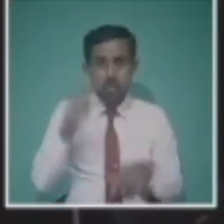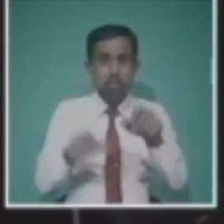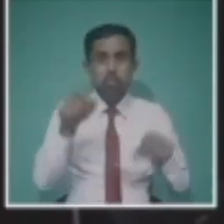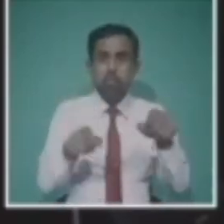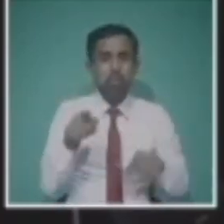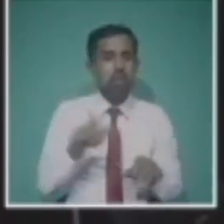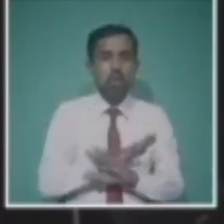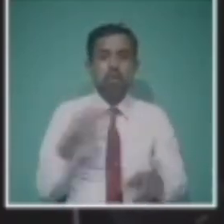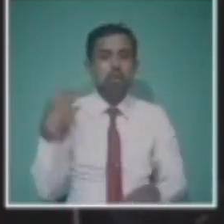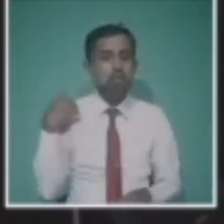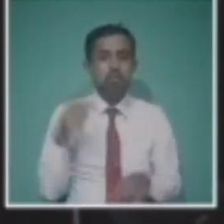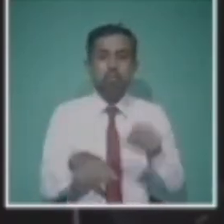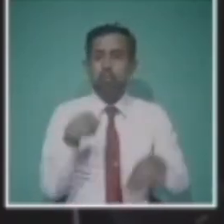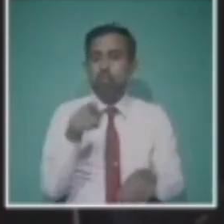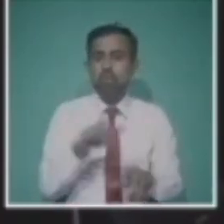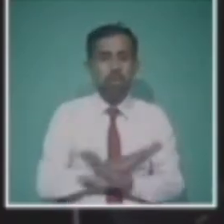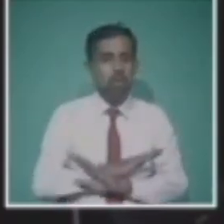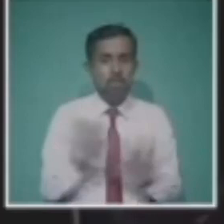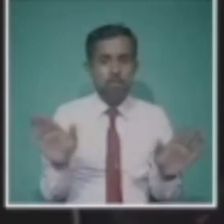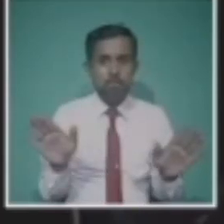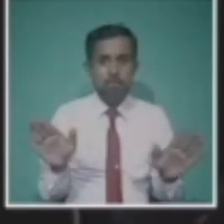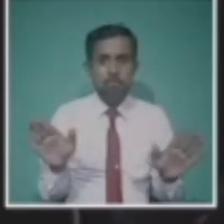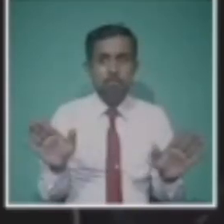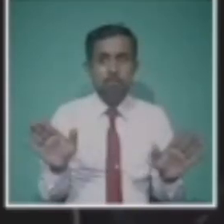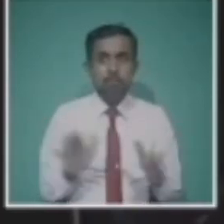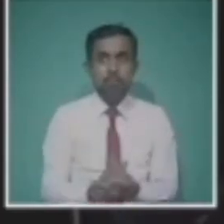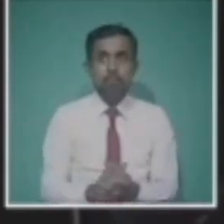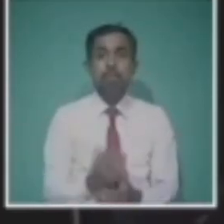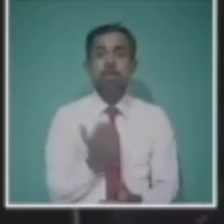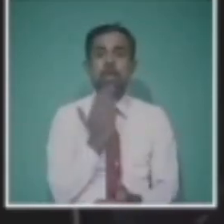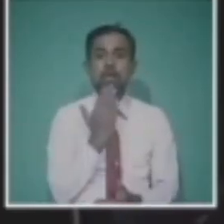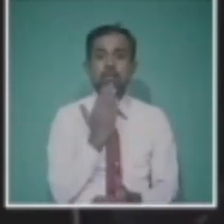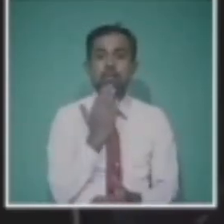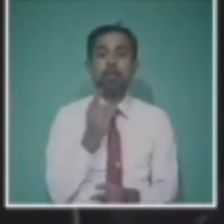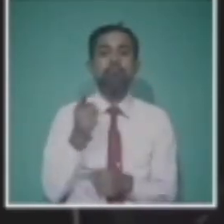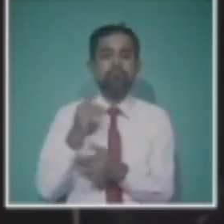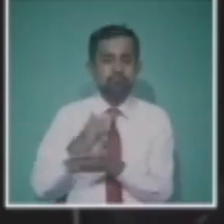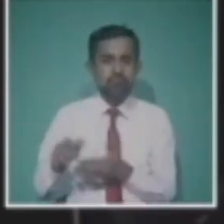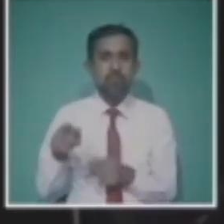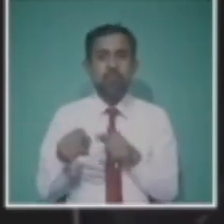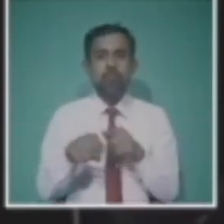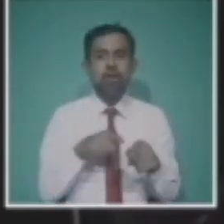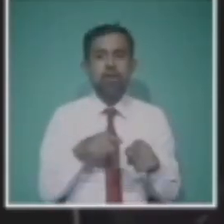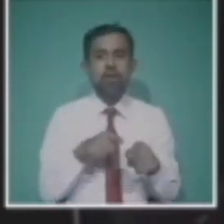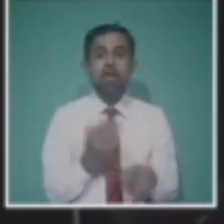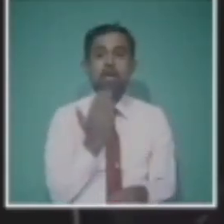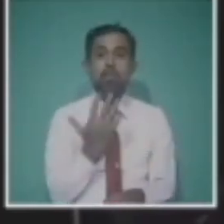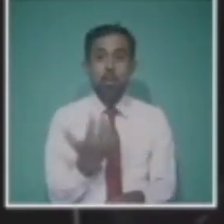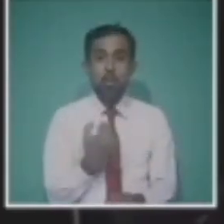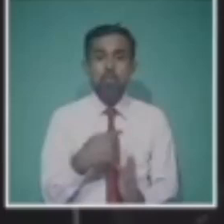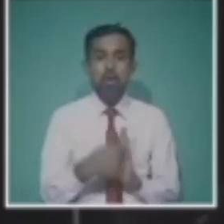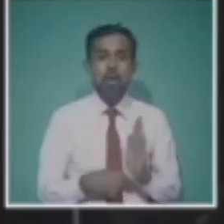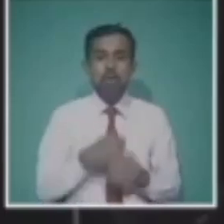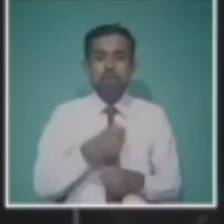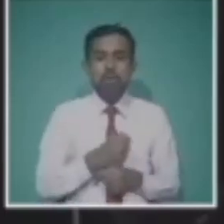නෙමෙයි, මුස්ලිම් ජනයා වෙනුවෙන් නෙමෙයි, ඒ ඇමෙරිකාව වෙනුවෙන්. ඇමෙරිකාවට ඕන මේ රාජ්‍ය